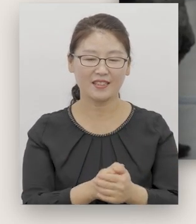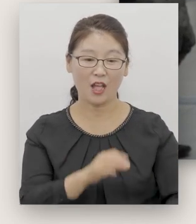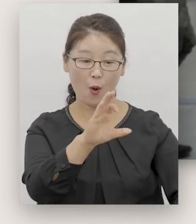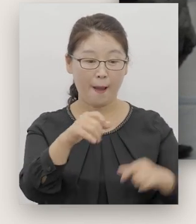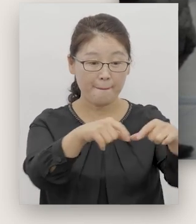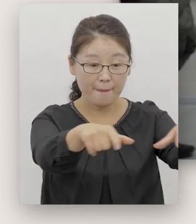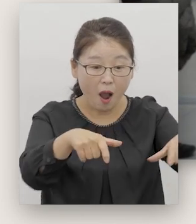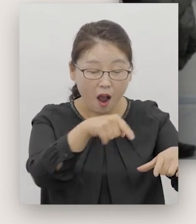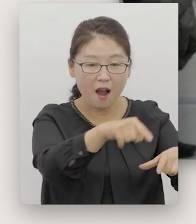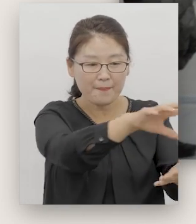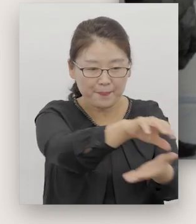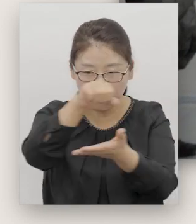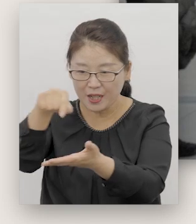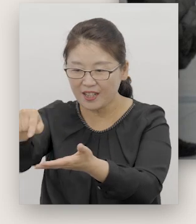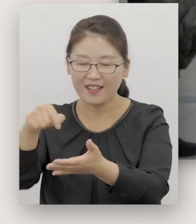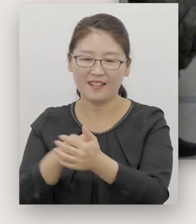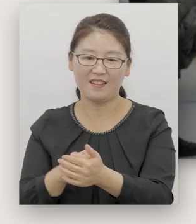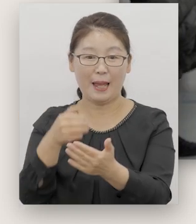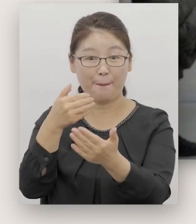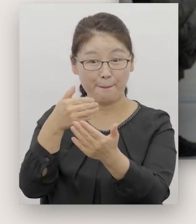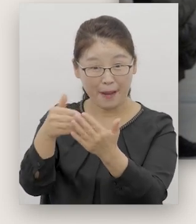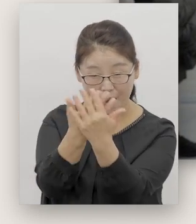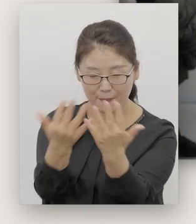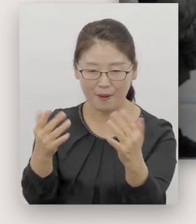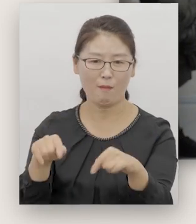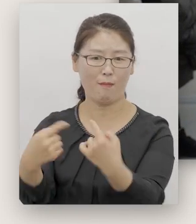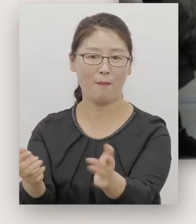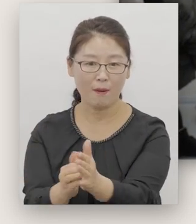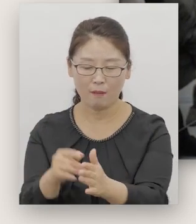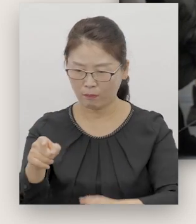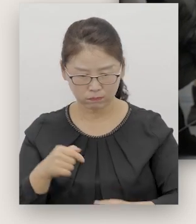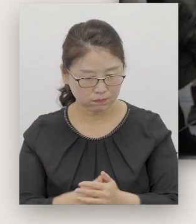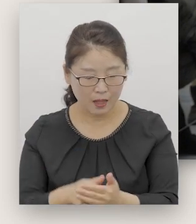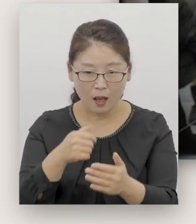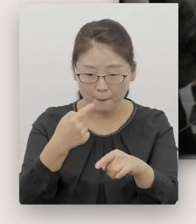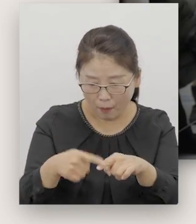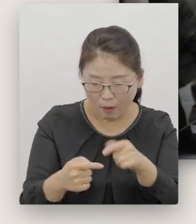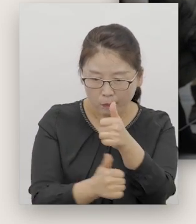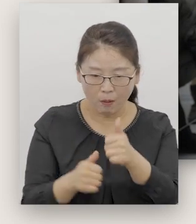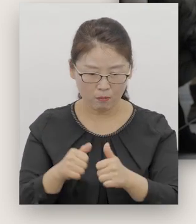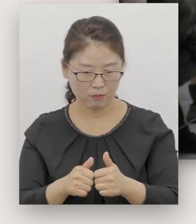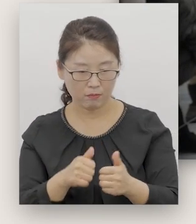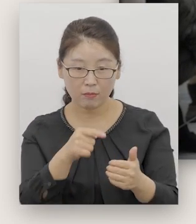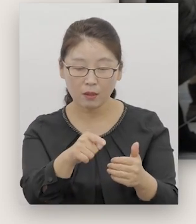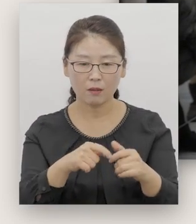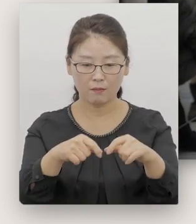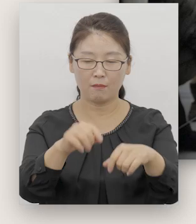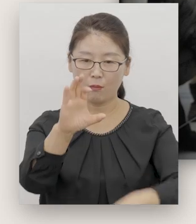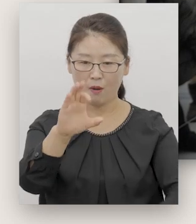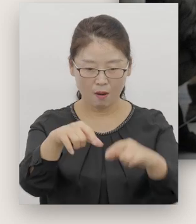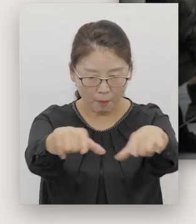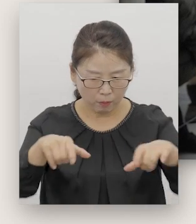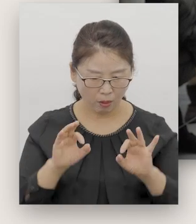열어본 이제 위원회 사람들은 굉장히 당황을 하죠. 당황을 하고 이것이 무엇인가, 정말